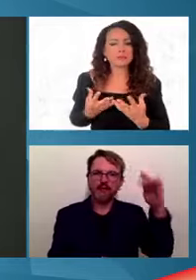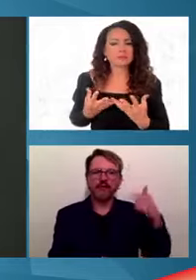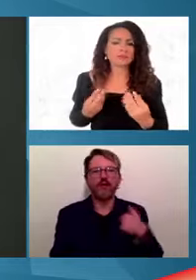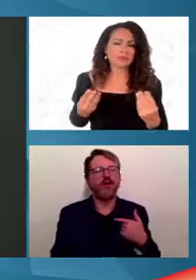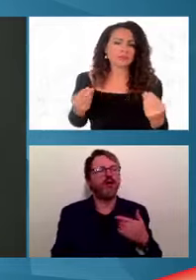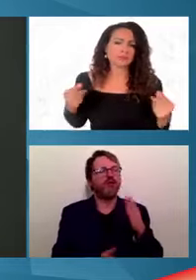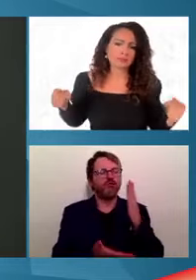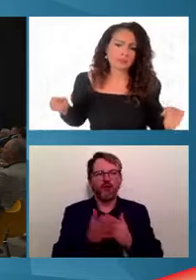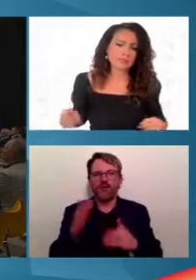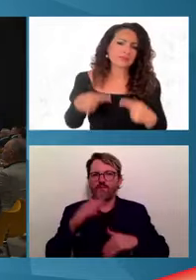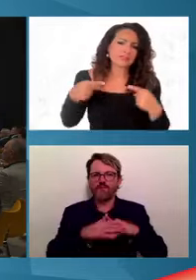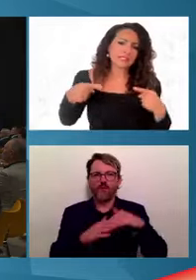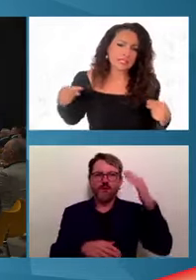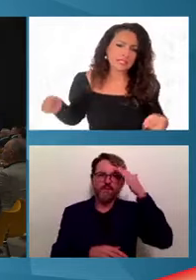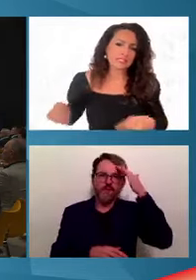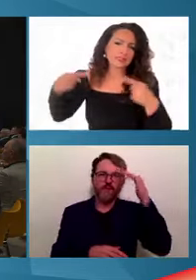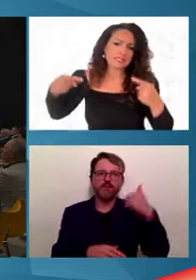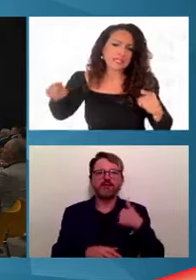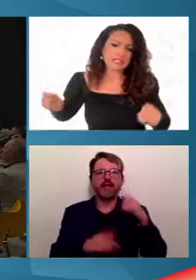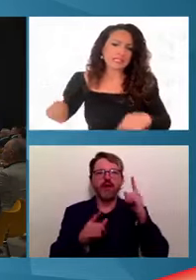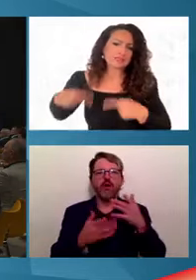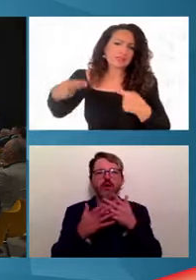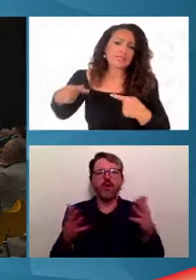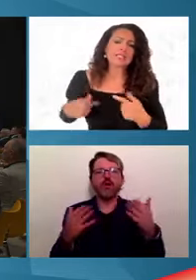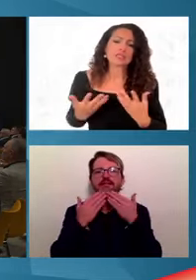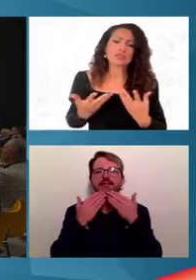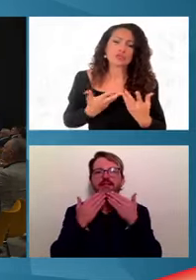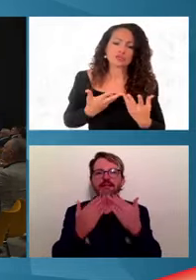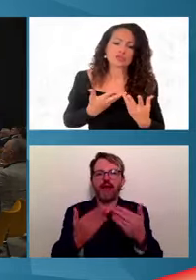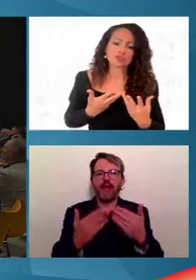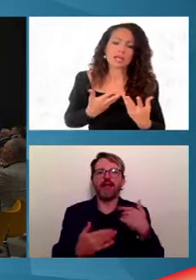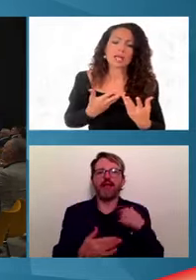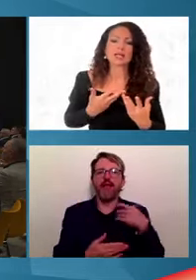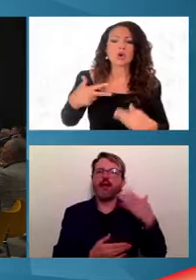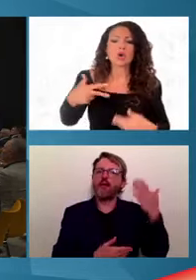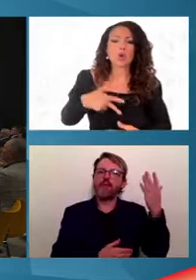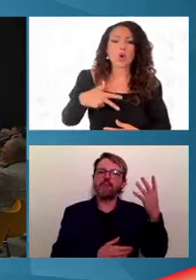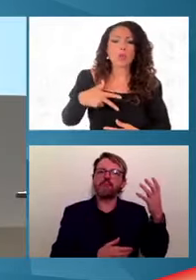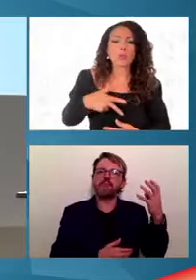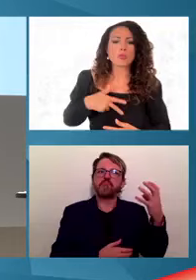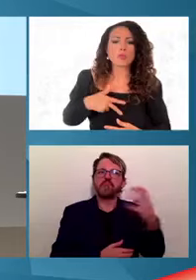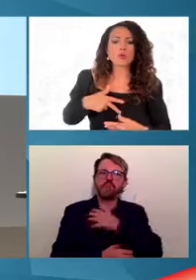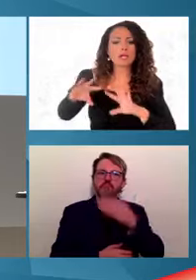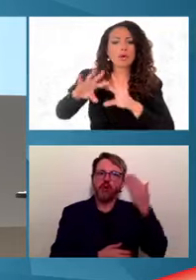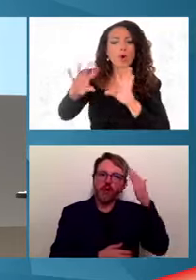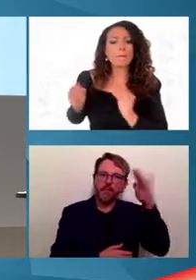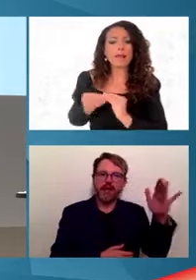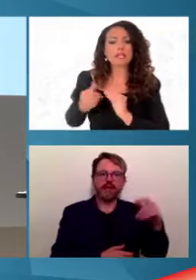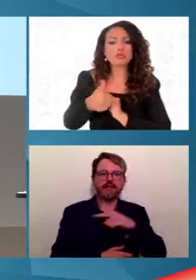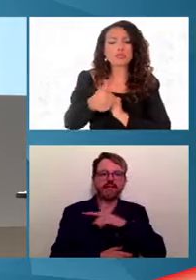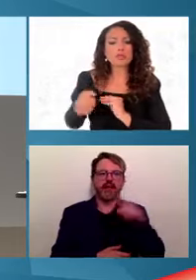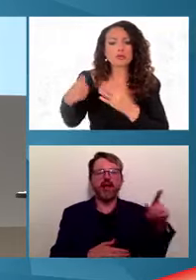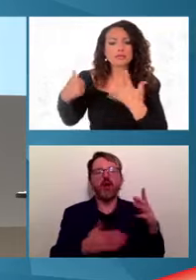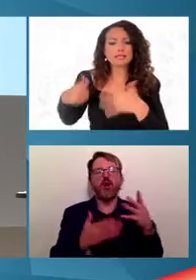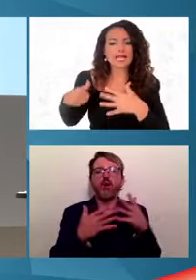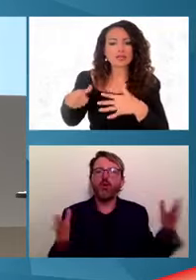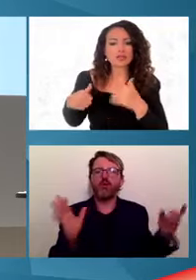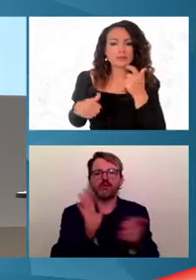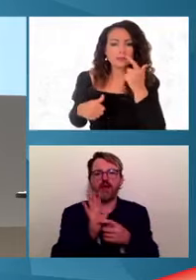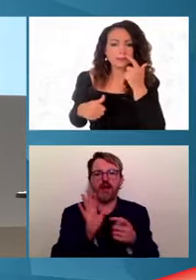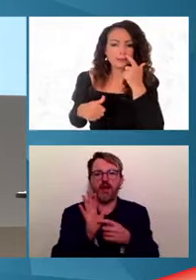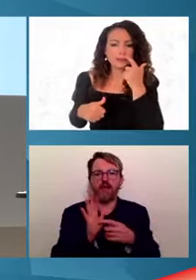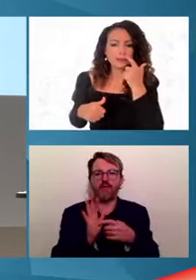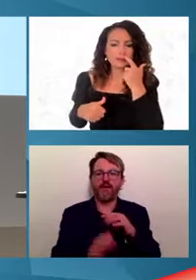und da jetzt das große Danke an die Bürgermeister und Bürgermeisterinnen, dass das auch für euch eine Herausforderung war. Und